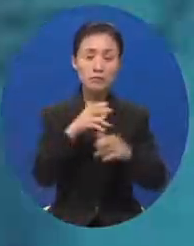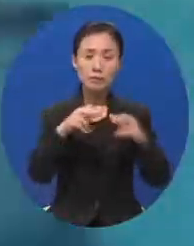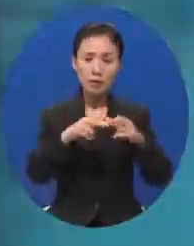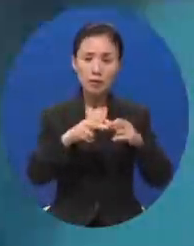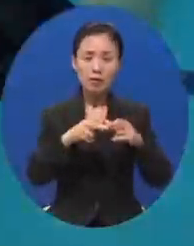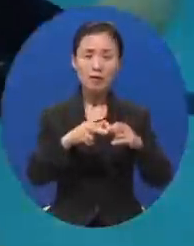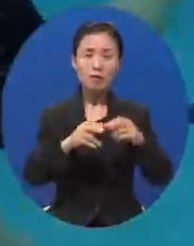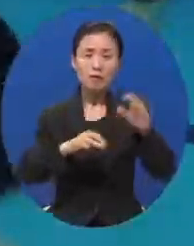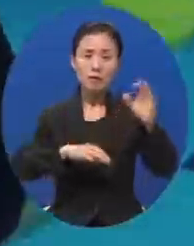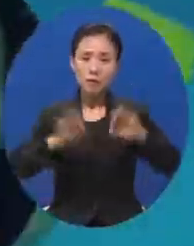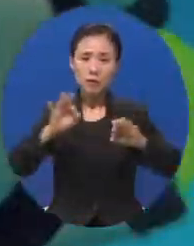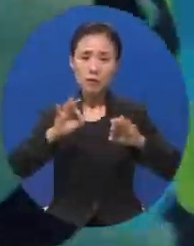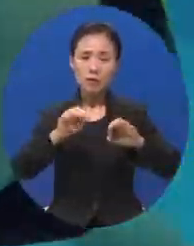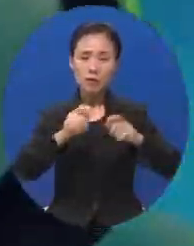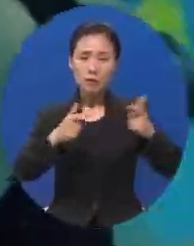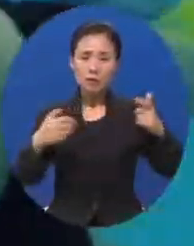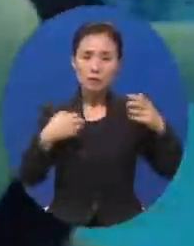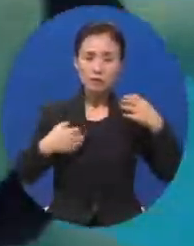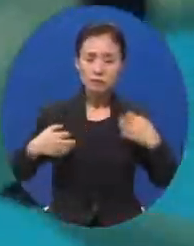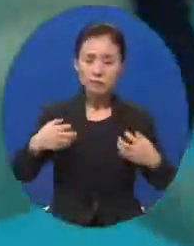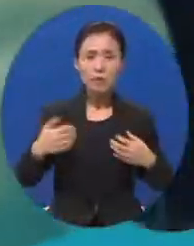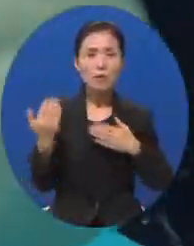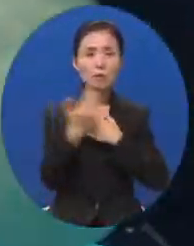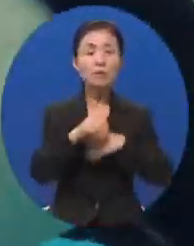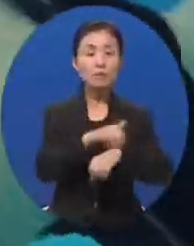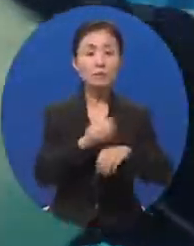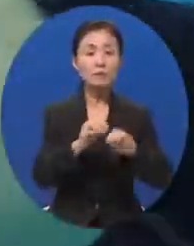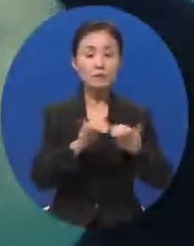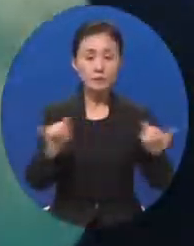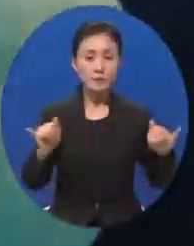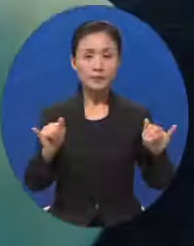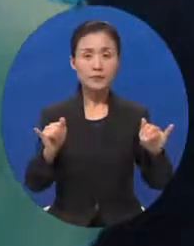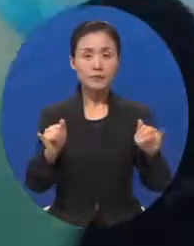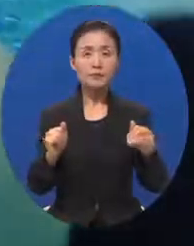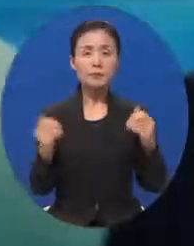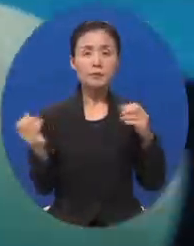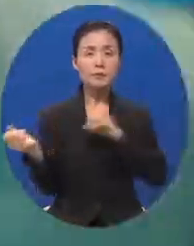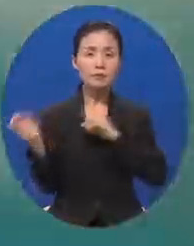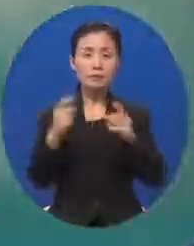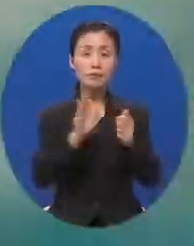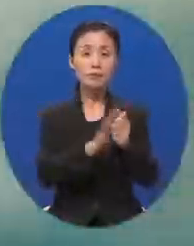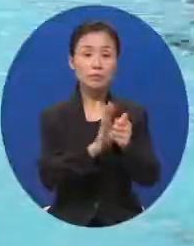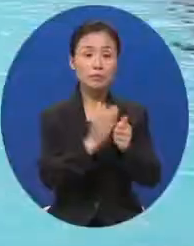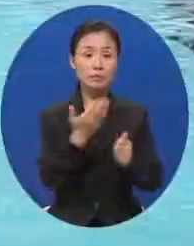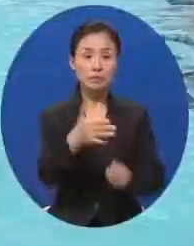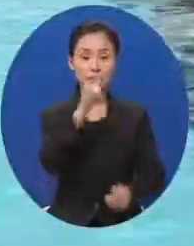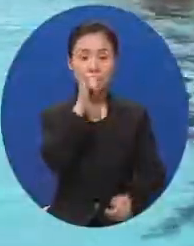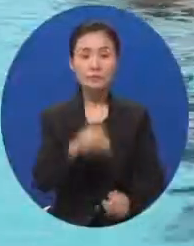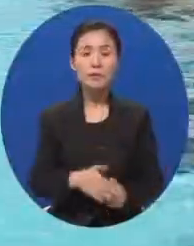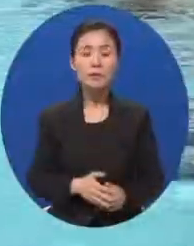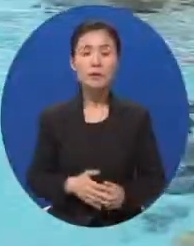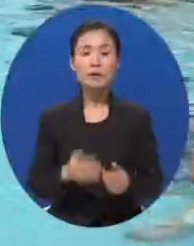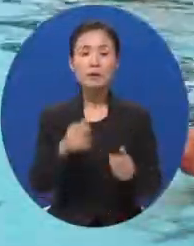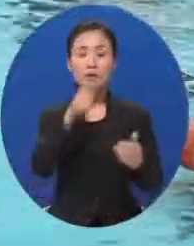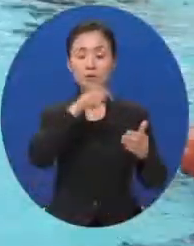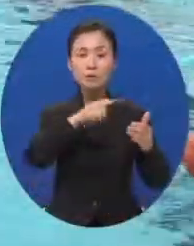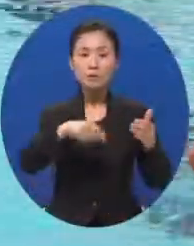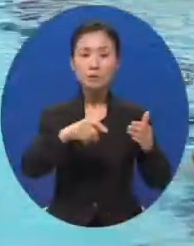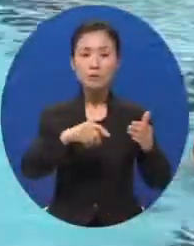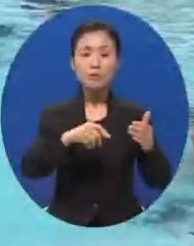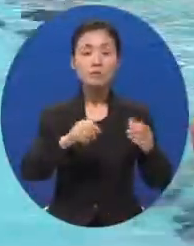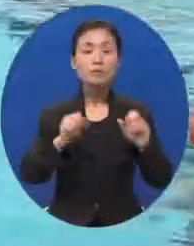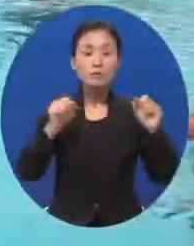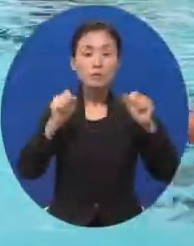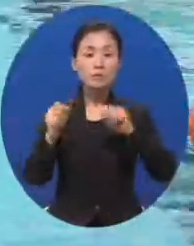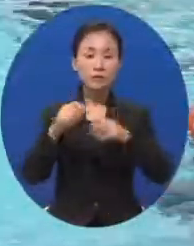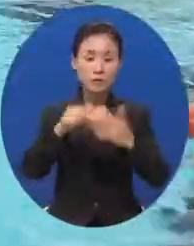사고 후유증 등 여러 가지 이유로 신체가 불편한 사람들의 재활을 돕고 있습니다. 이러한 수중운동 프로그램을